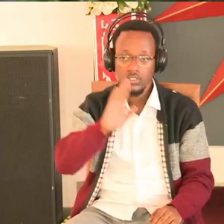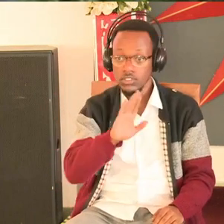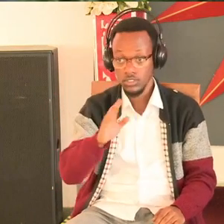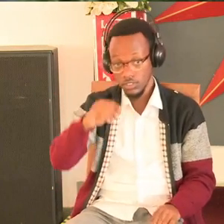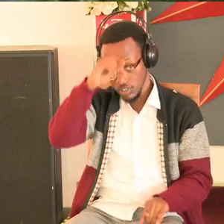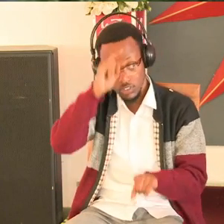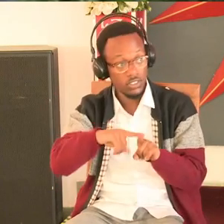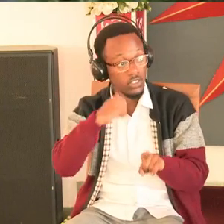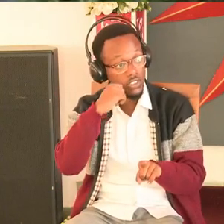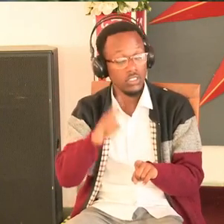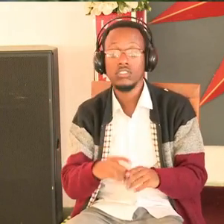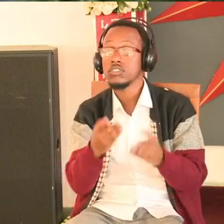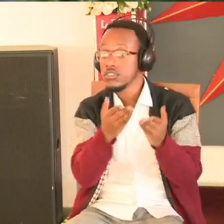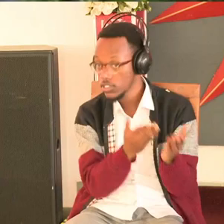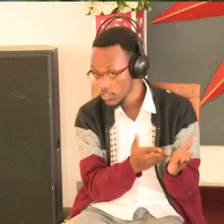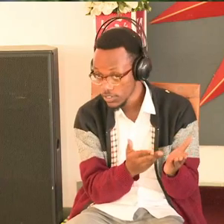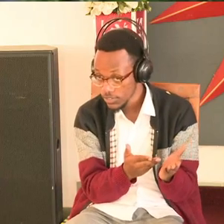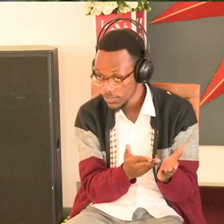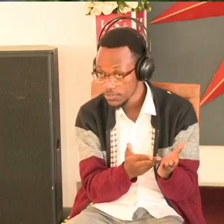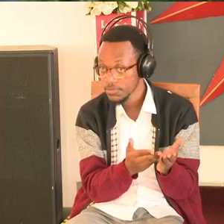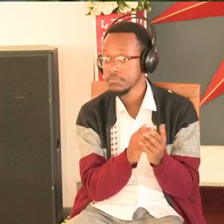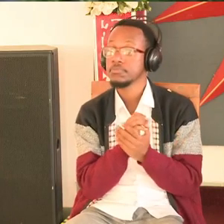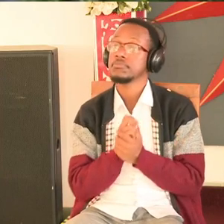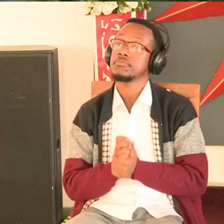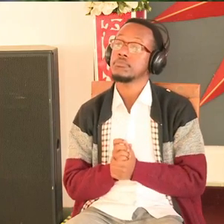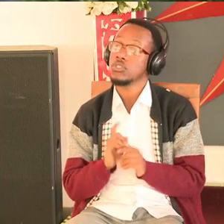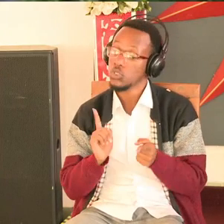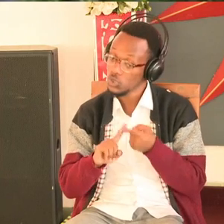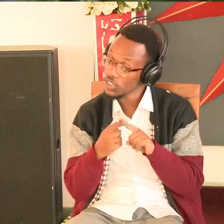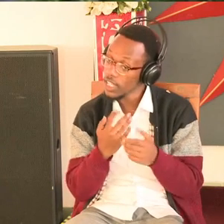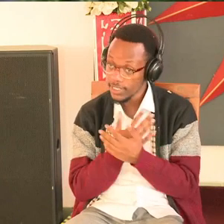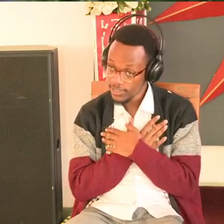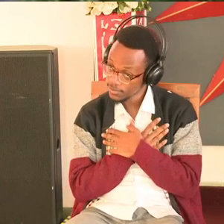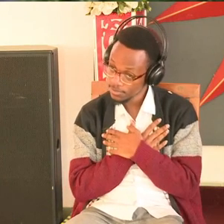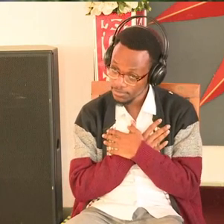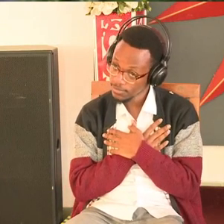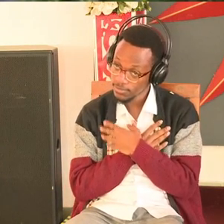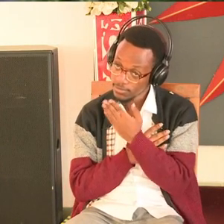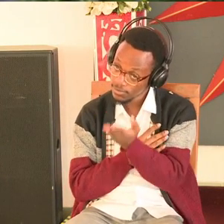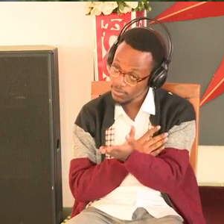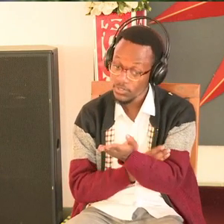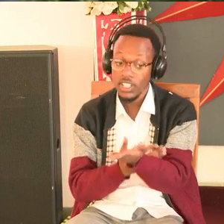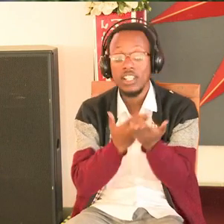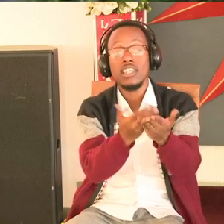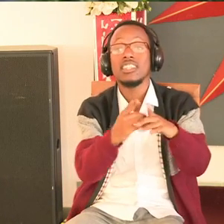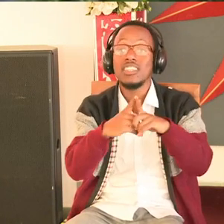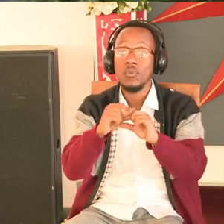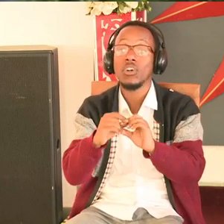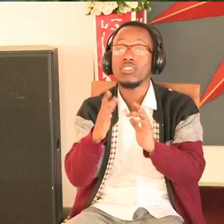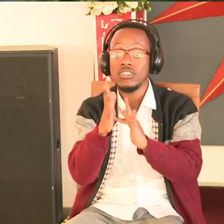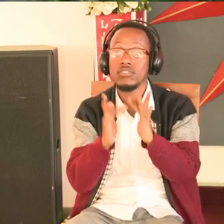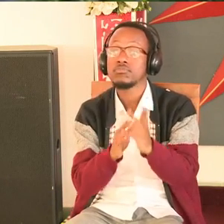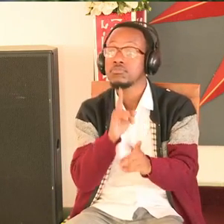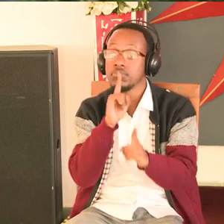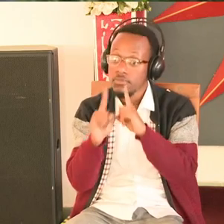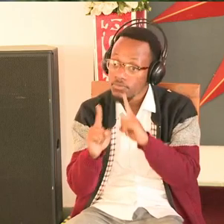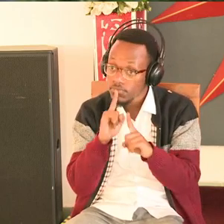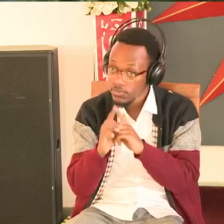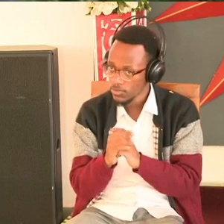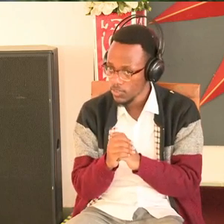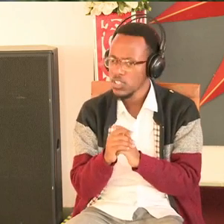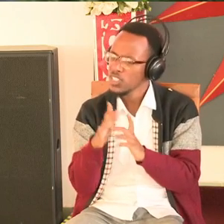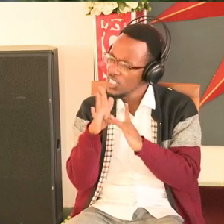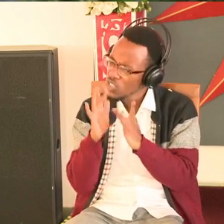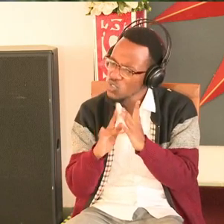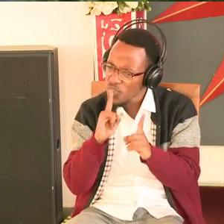sœurs bien-aimés, chers amis, inshuti zanjye, ce sont les paroles de notre Seigneur lui-même. Aya ni amagambo y'umwami we. Il a